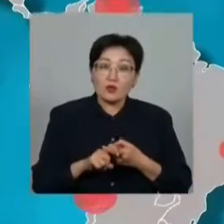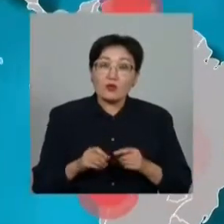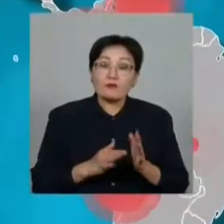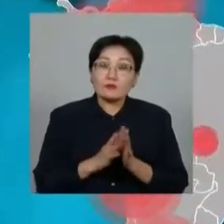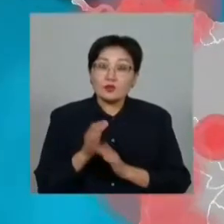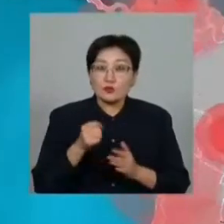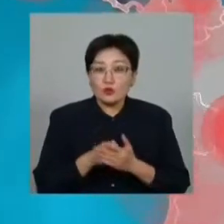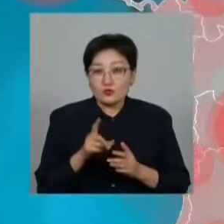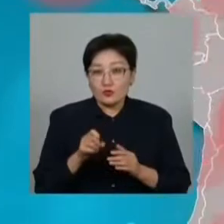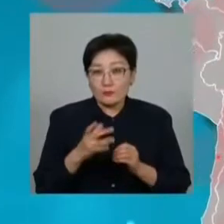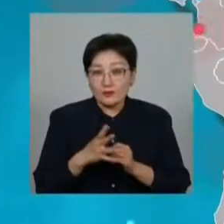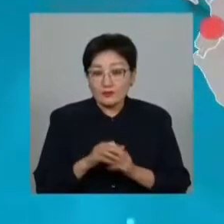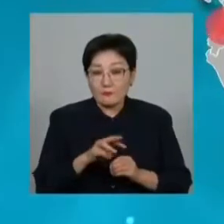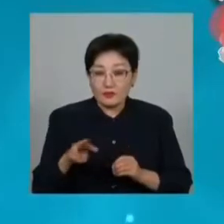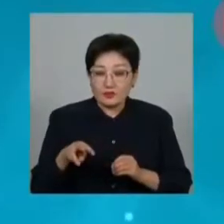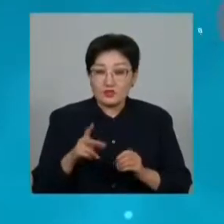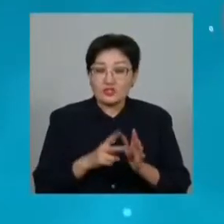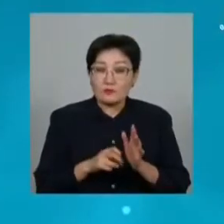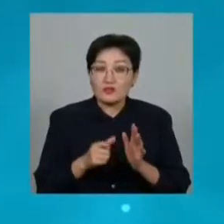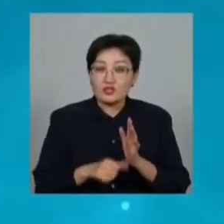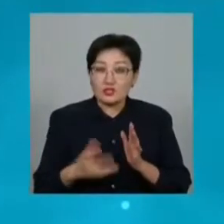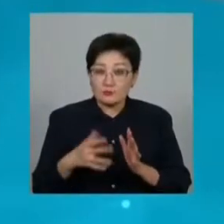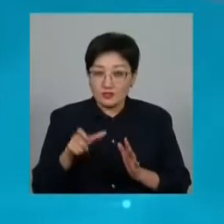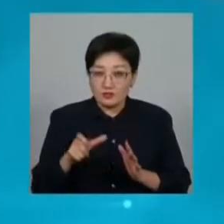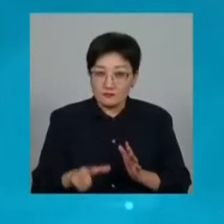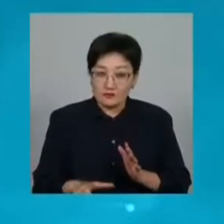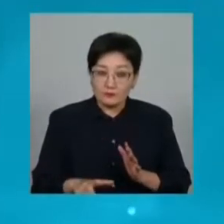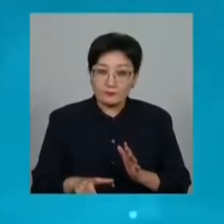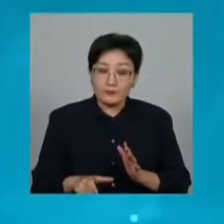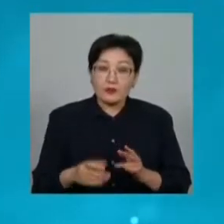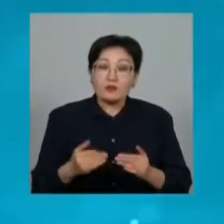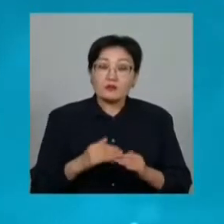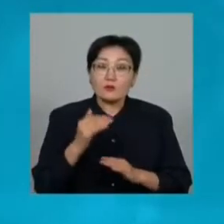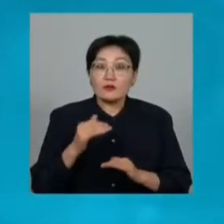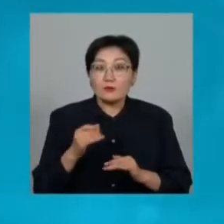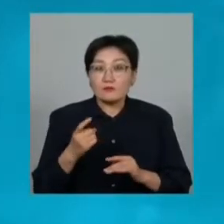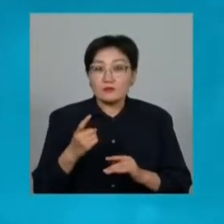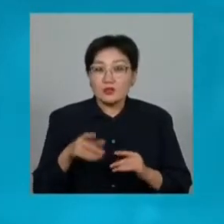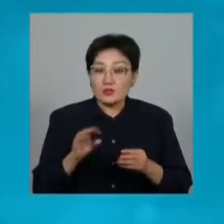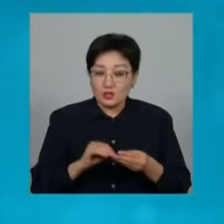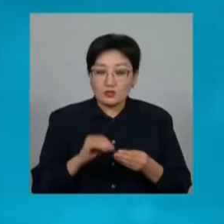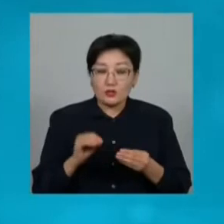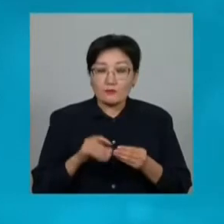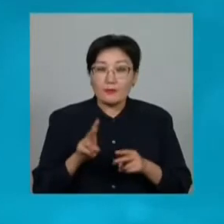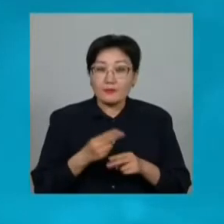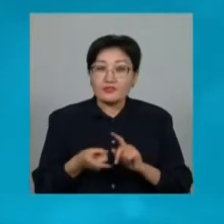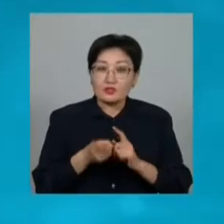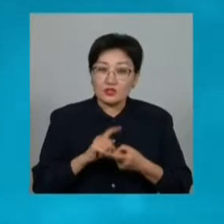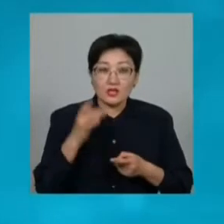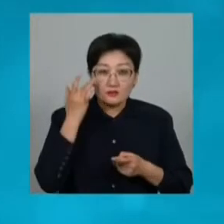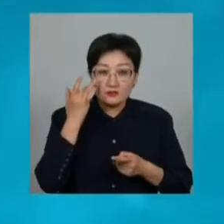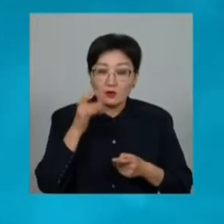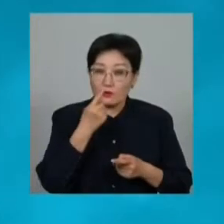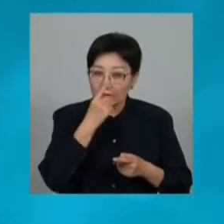выросла до 115 миллионов 765 тысяч человек наверху антирейтинга все так же без изменений сша